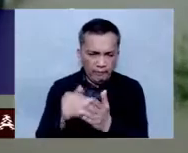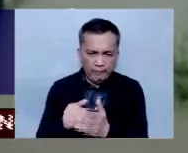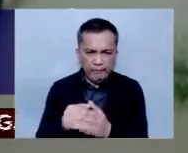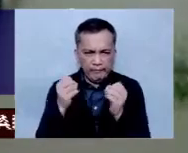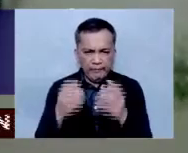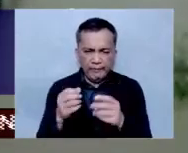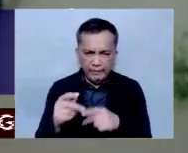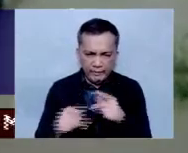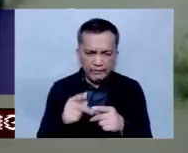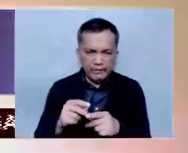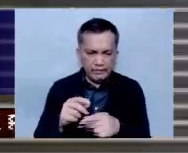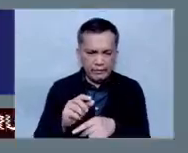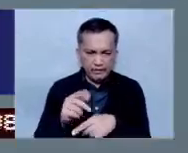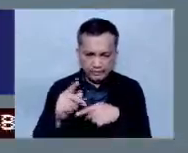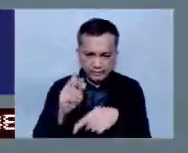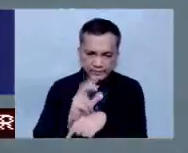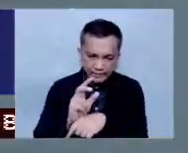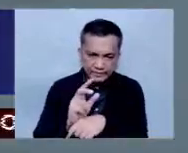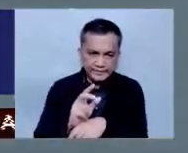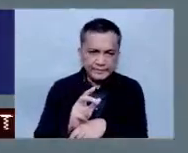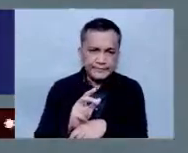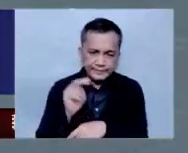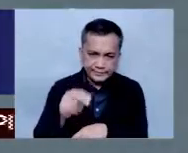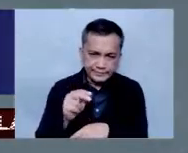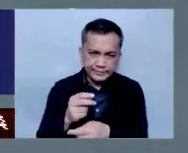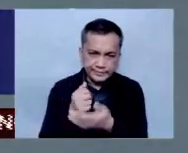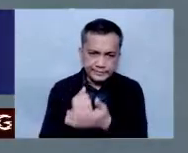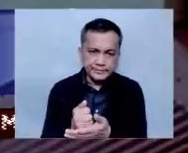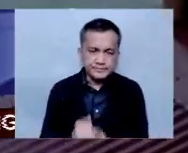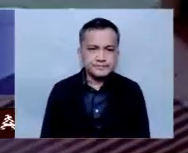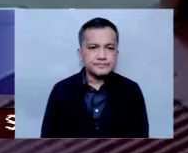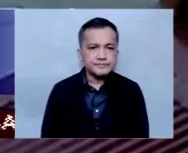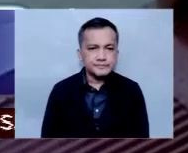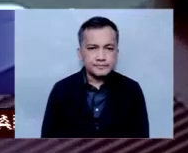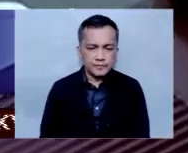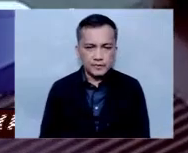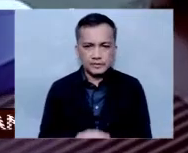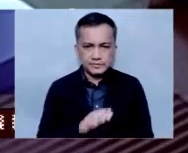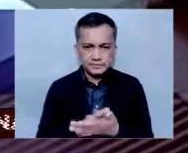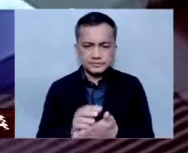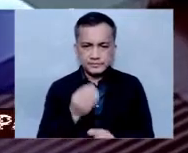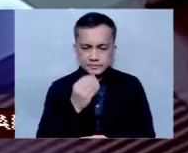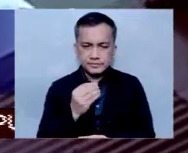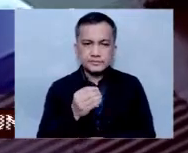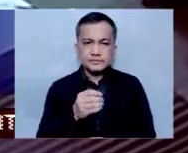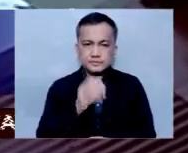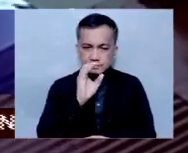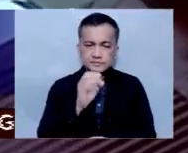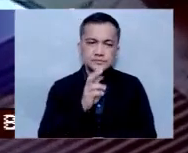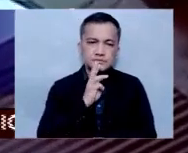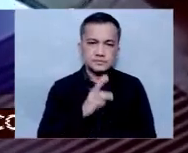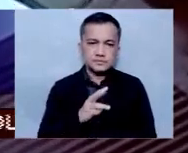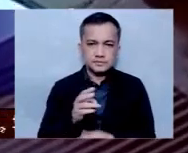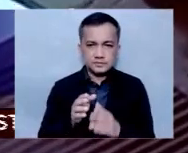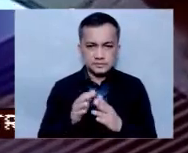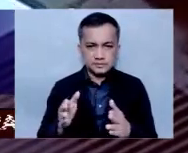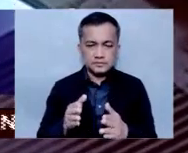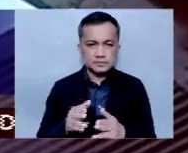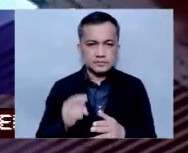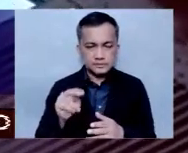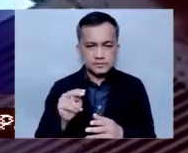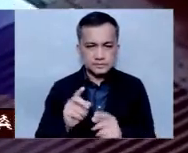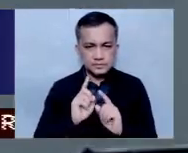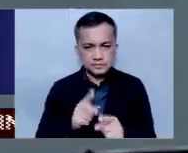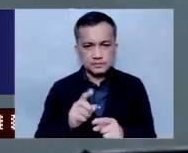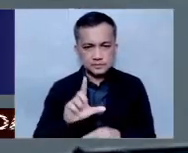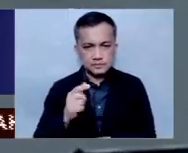ng Naga City are in need of food and drinking water. Ganun kalaki yung kailangan at tugunan ng LGU